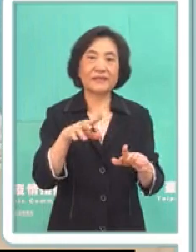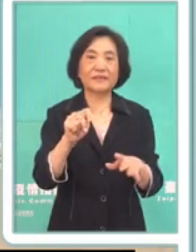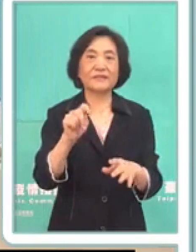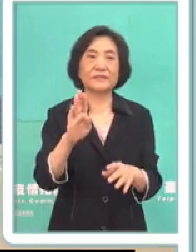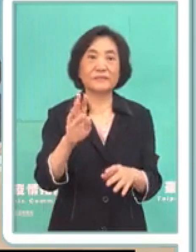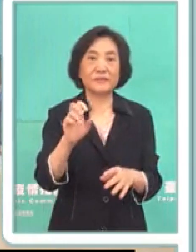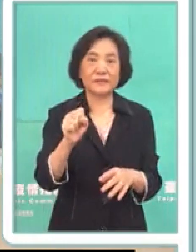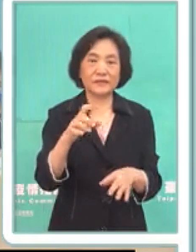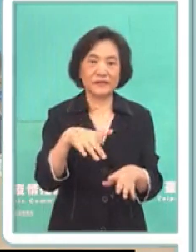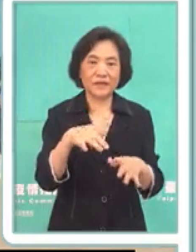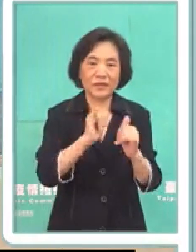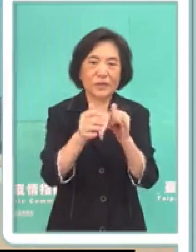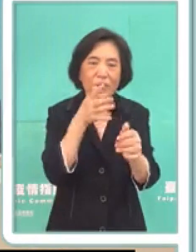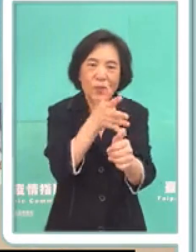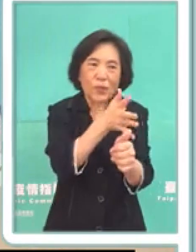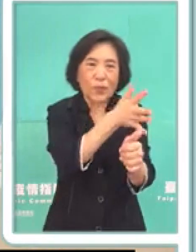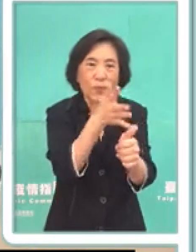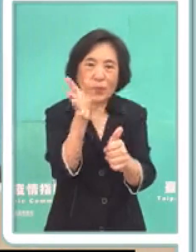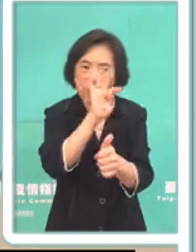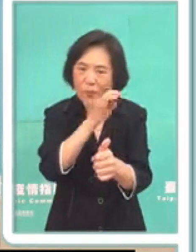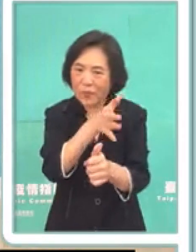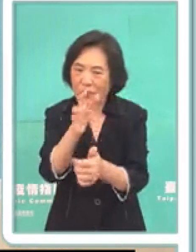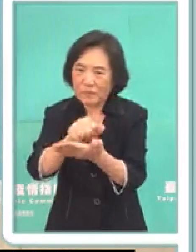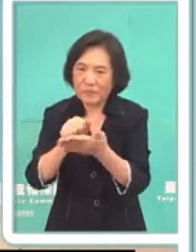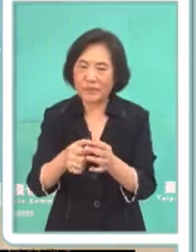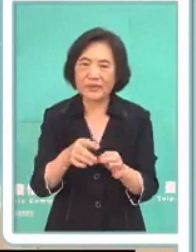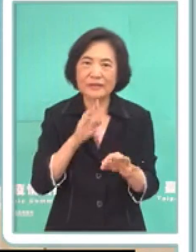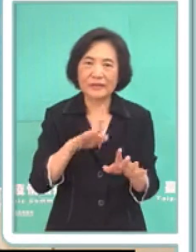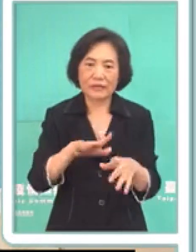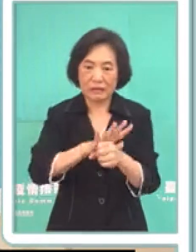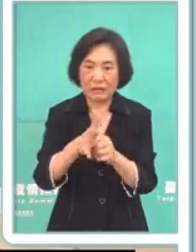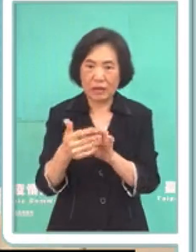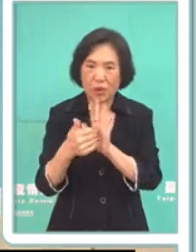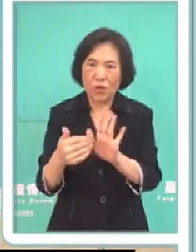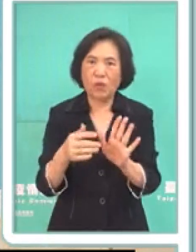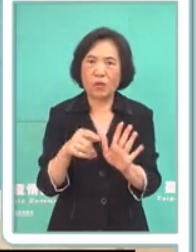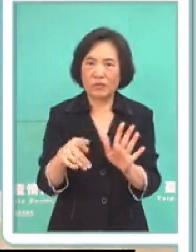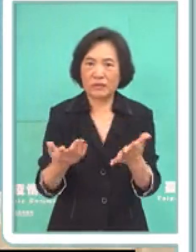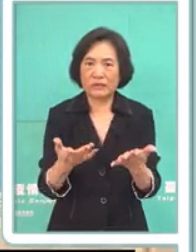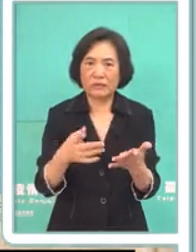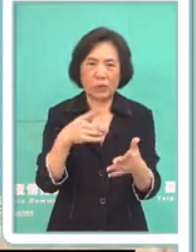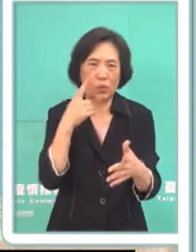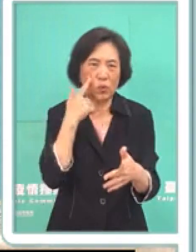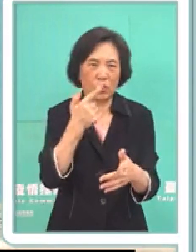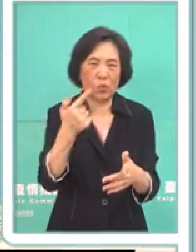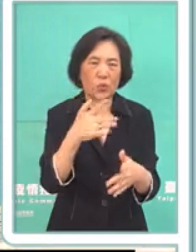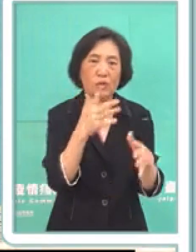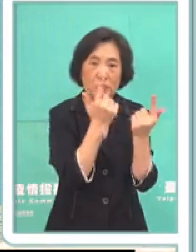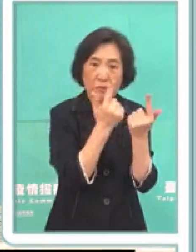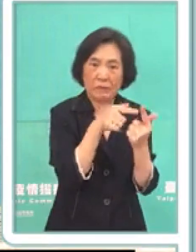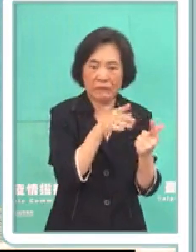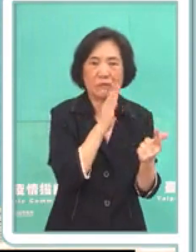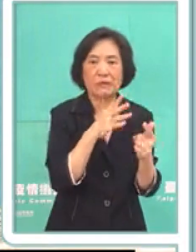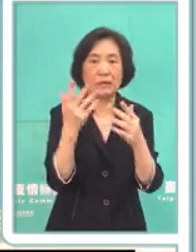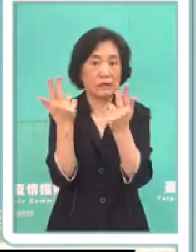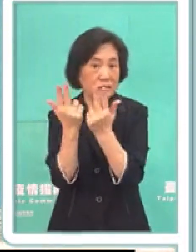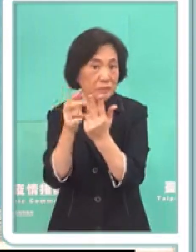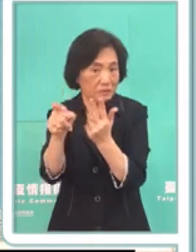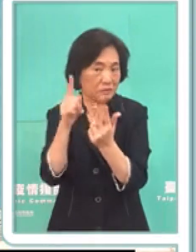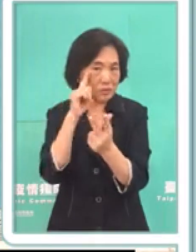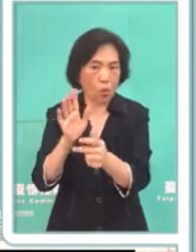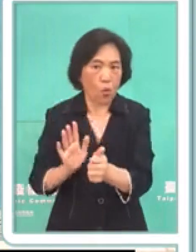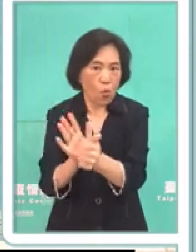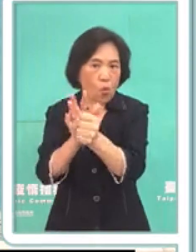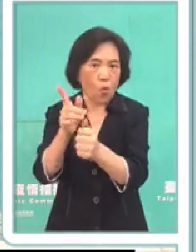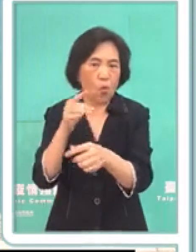TVBS 的民调，就是一样都是疫情重灾区，但是在新北市，他的那个侯友宜市长的支持